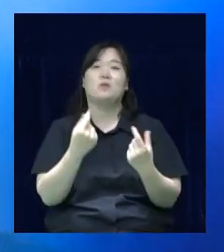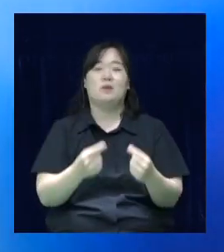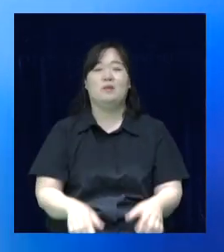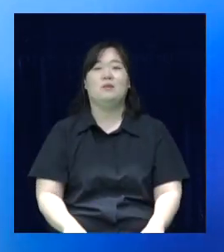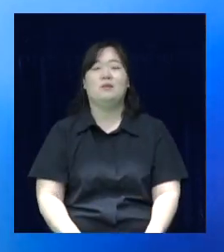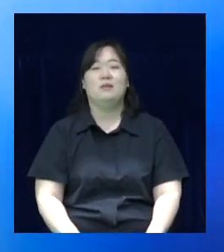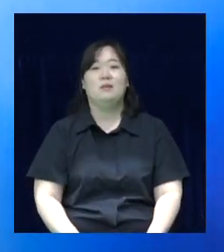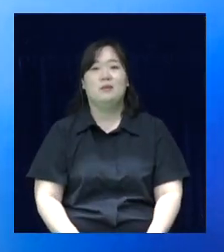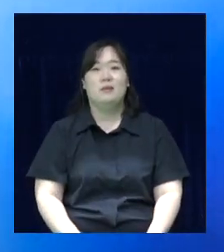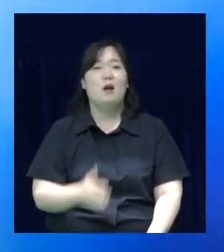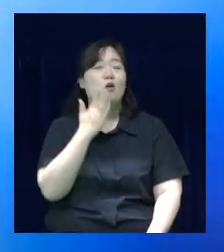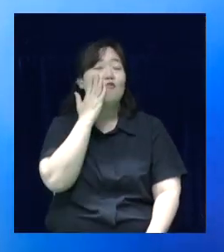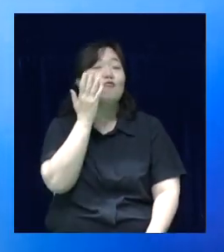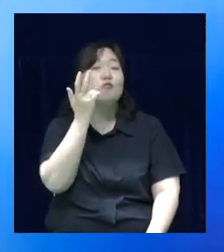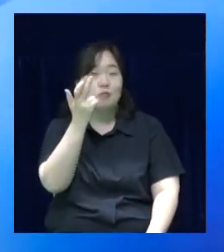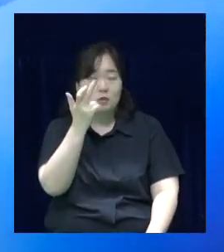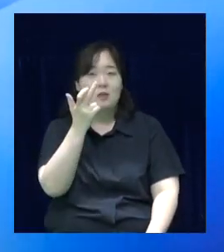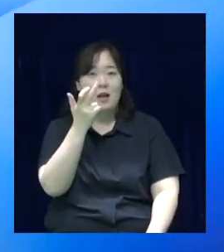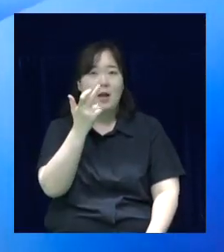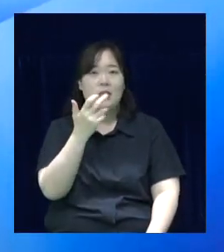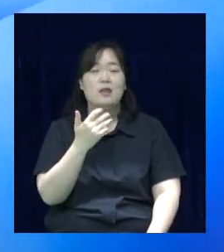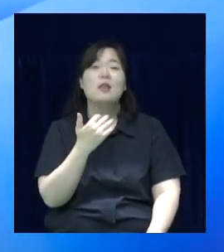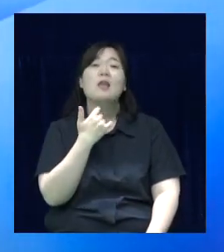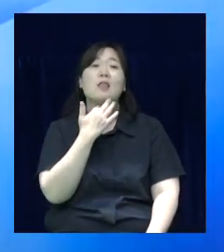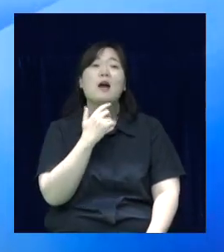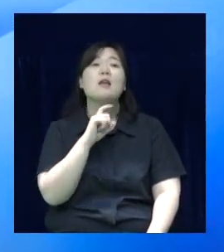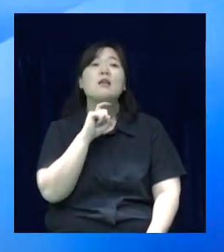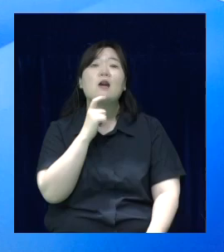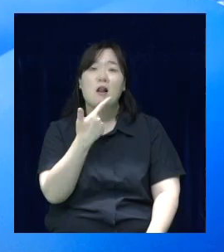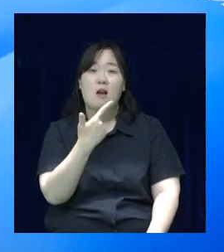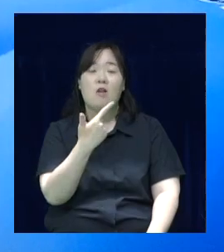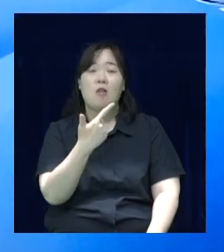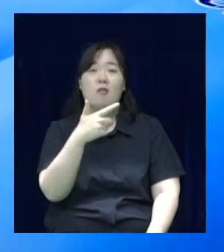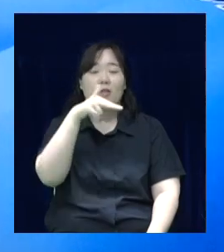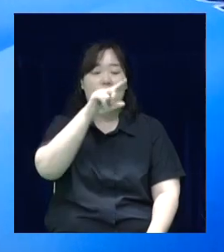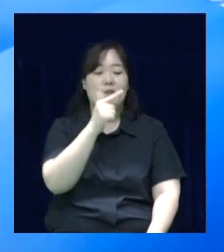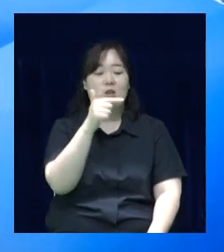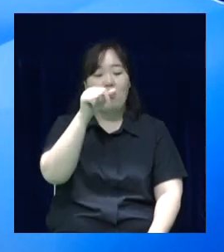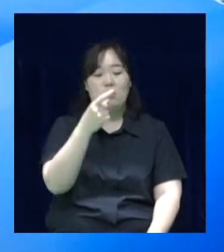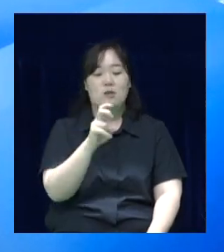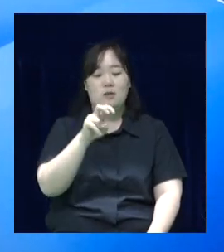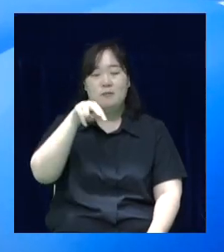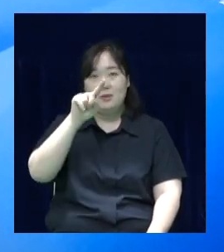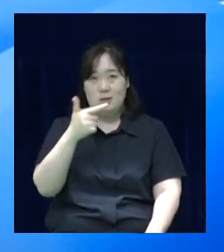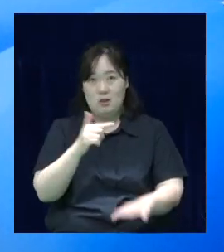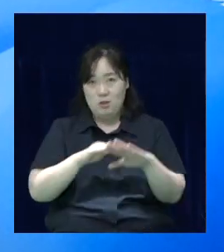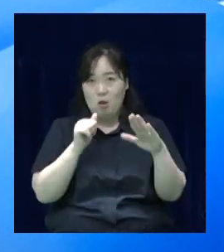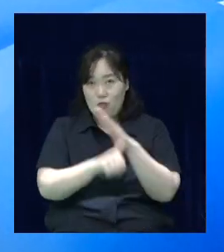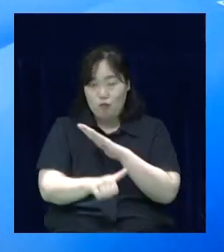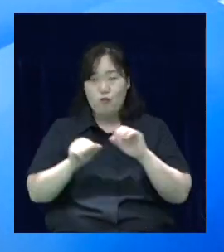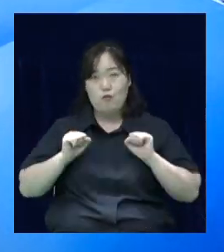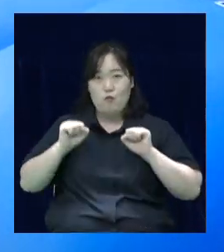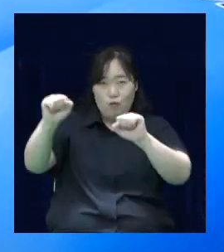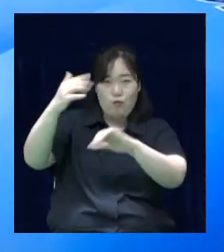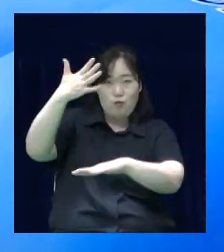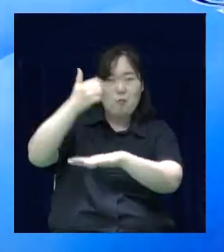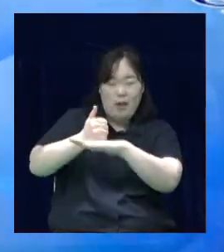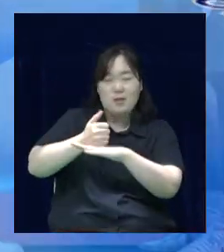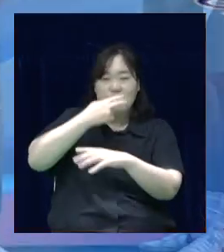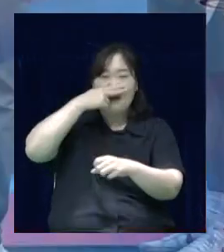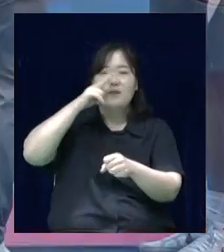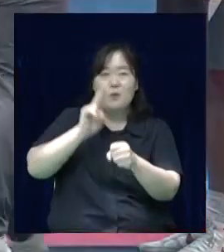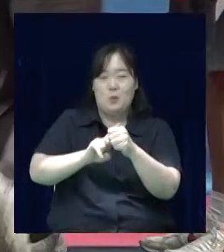자, 울산 소속의 현재 한국 나이로 16살인 정금산 선수 웨이트리프팅 마지막